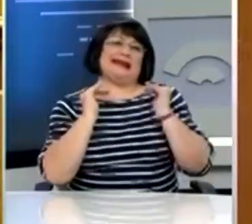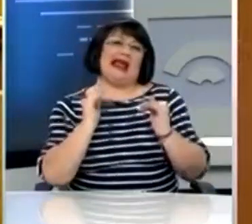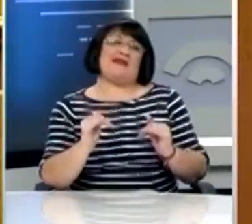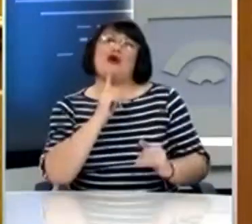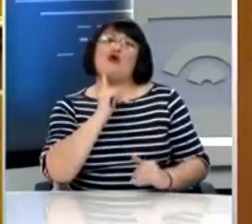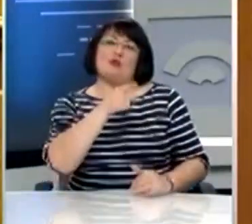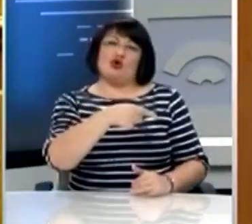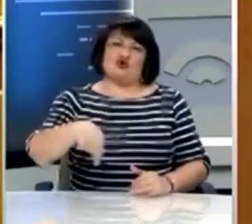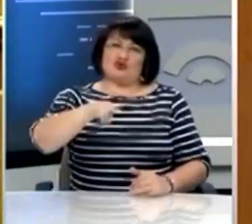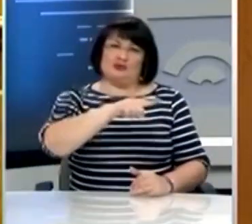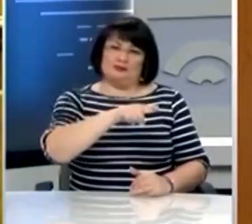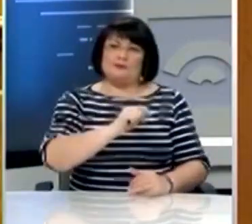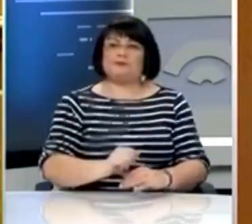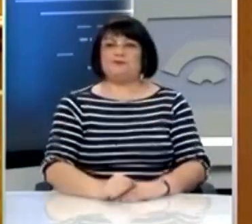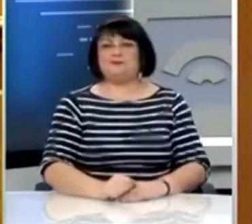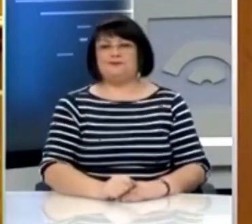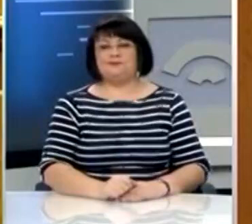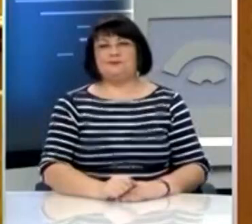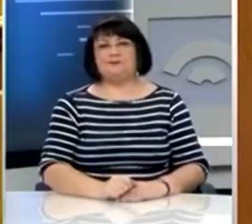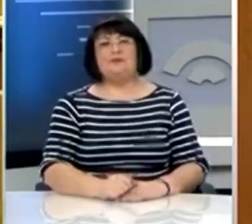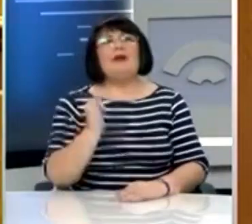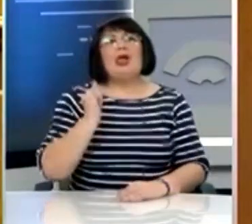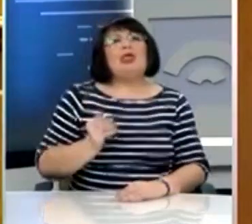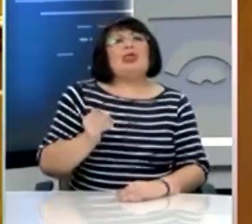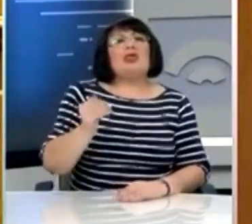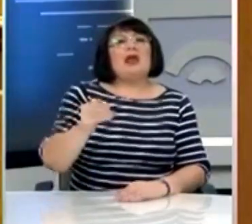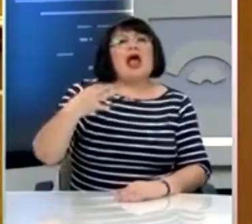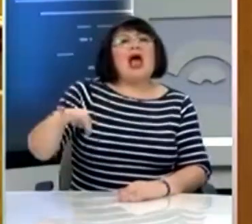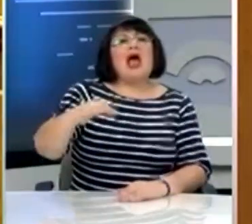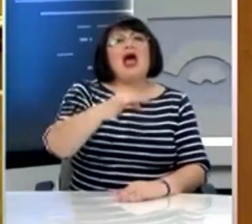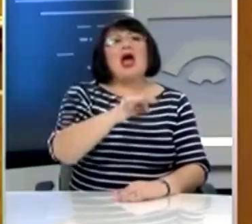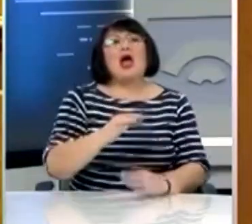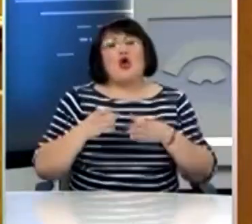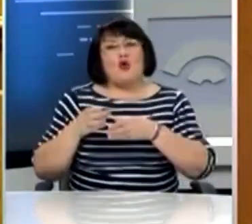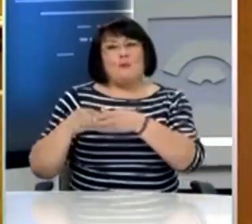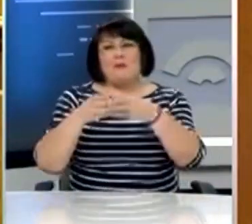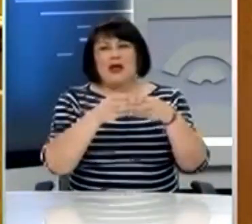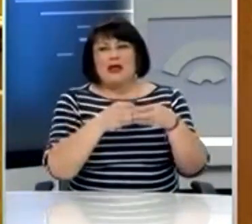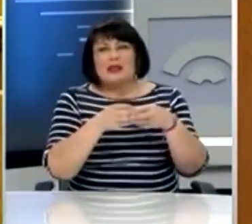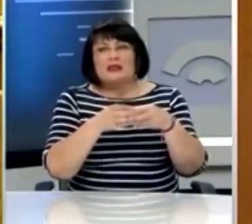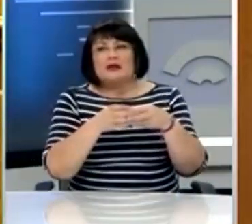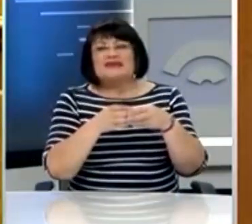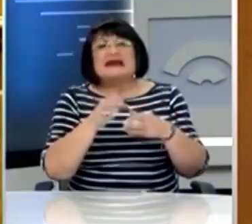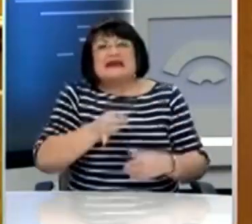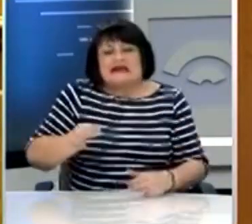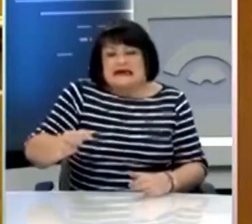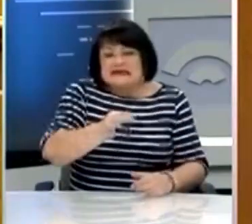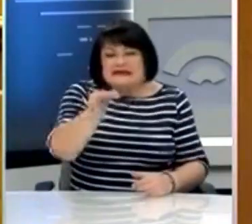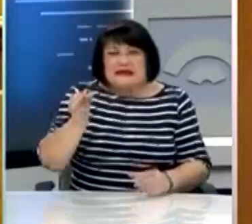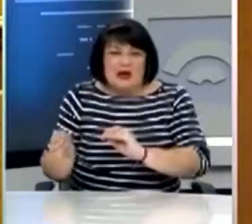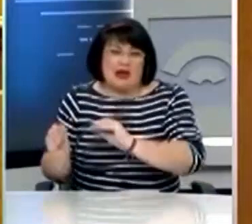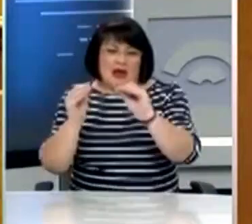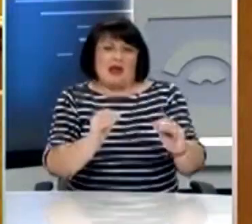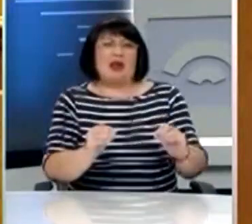Καθυστερήσατε απαράδεκτα τη μεταφορά ευάλωτων ομάδων πληθυσμού από τα νησιά στην Ενδοχώρα, που